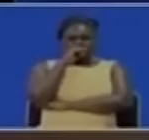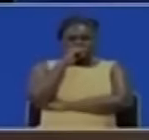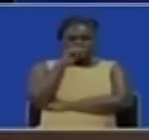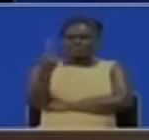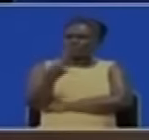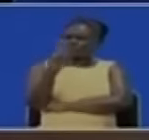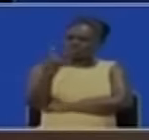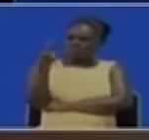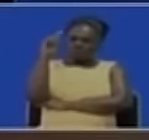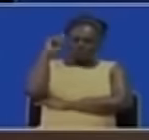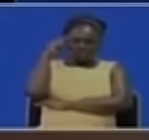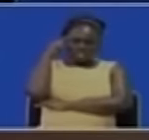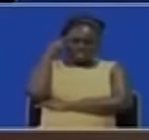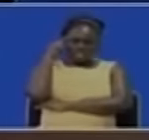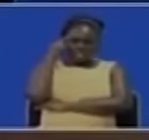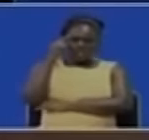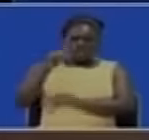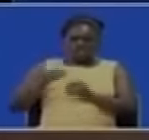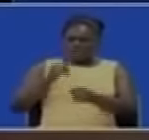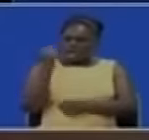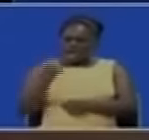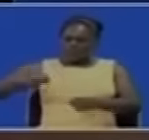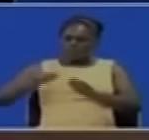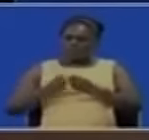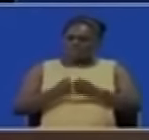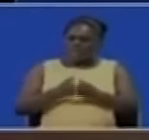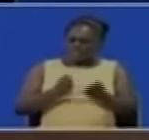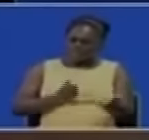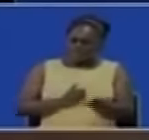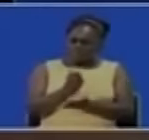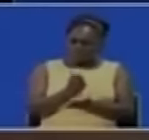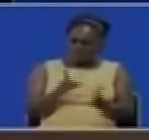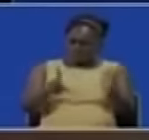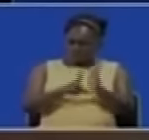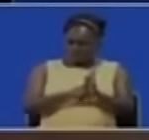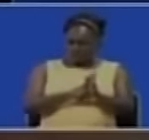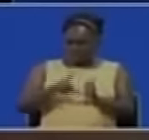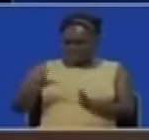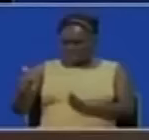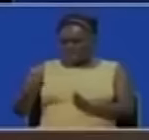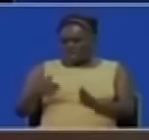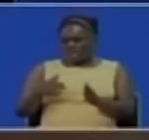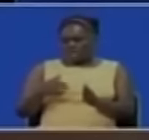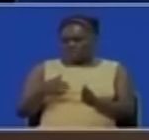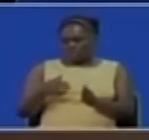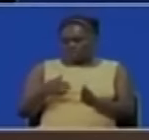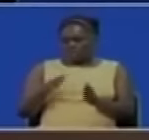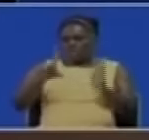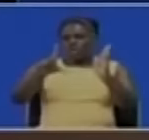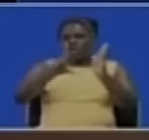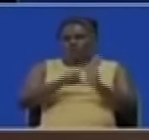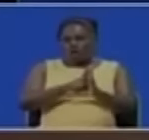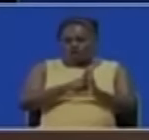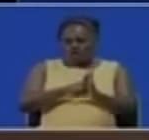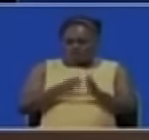Je, unadhani sheria dhidi ya dhulma za ngono ni za haki? Eric Ndongo kutoka Pundamali anasema sheria dhidi ya dhulma za ngono ni